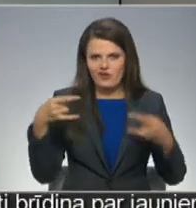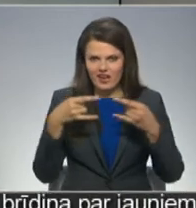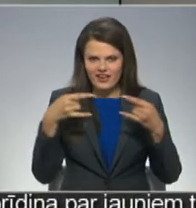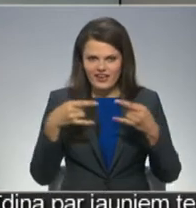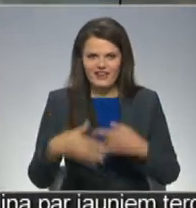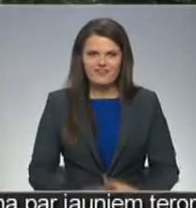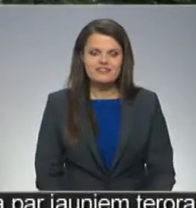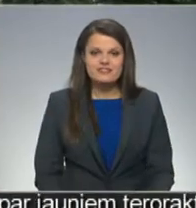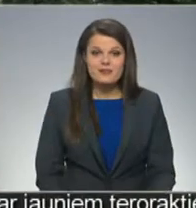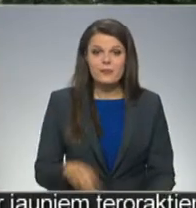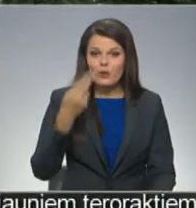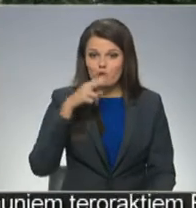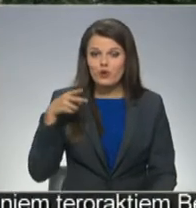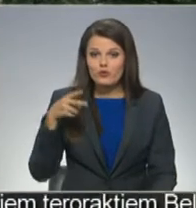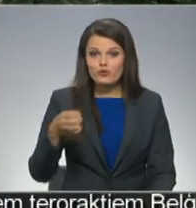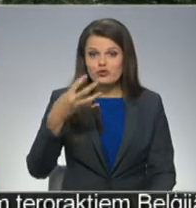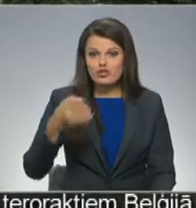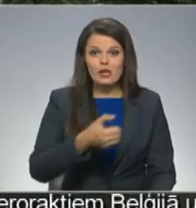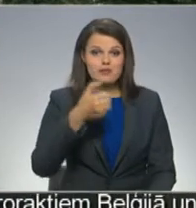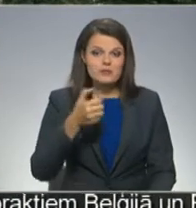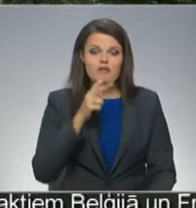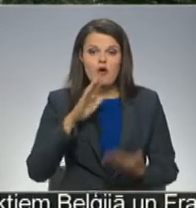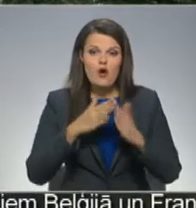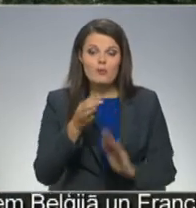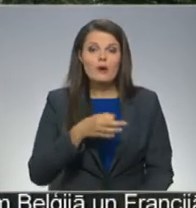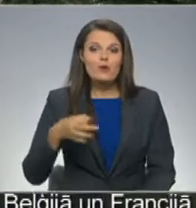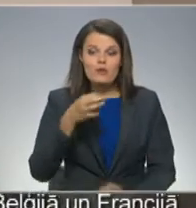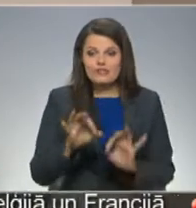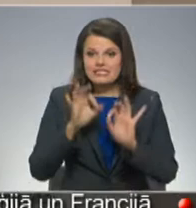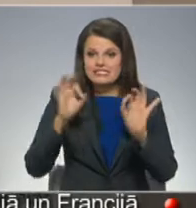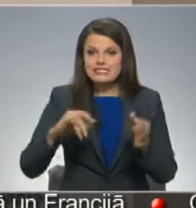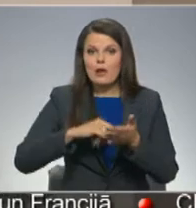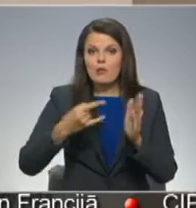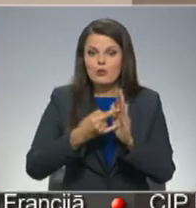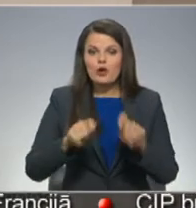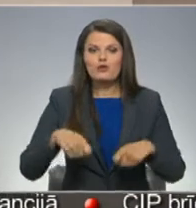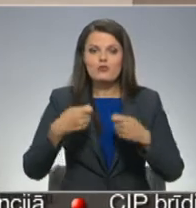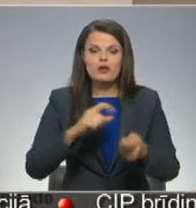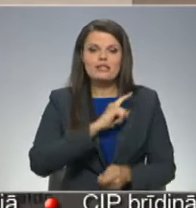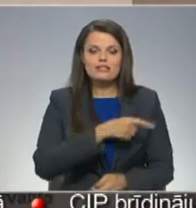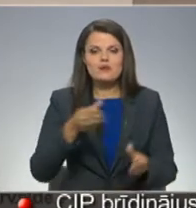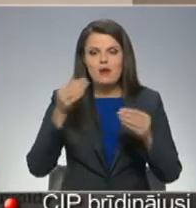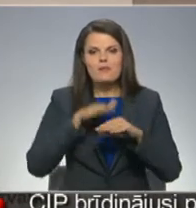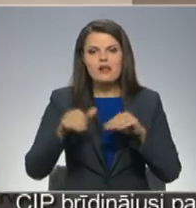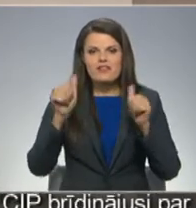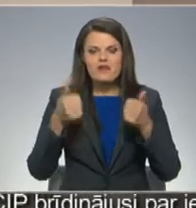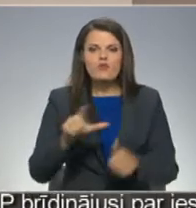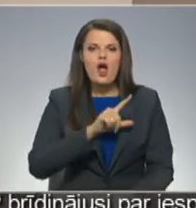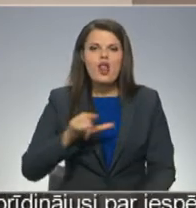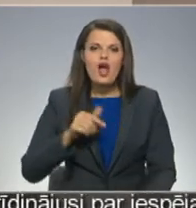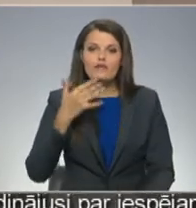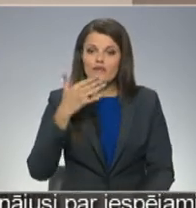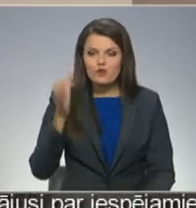televīzija. No 2014. Gada Daugavpils novadā tika uzsāks projekts dot iespēju apgūt un pilnveidot latviešu valodas